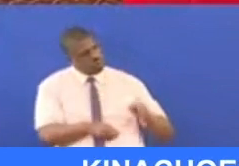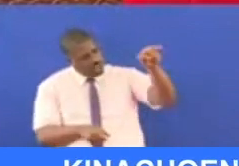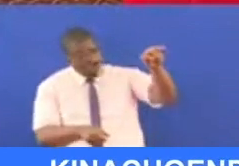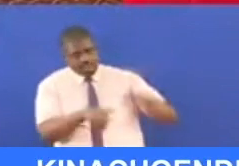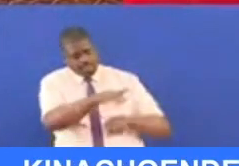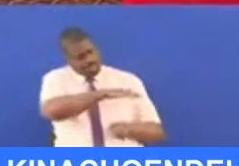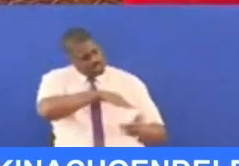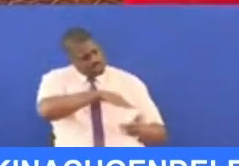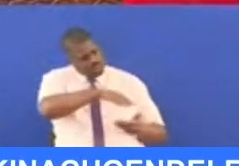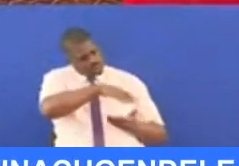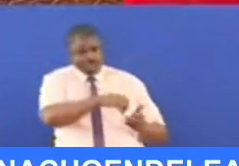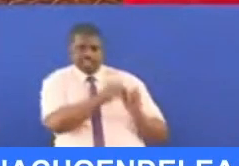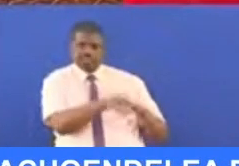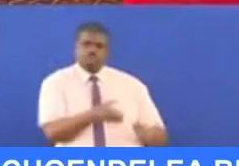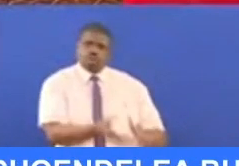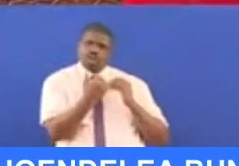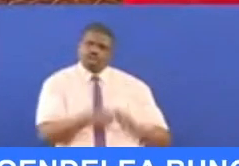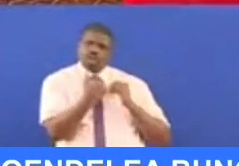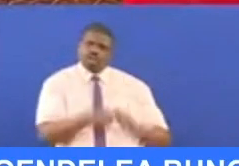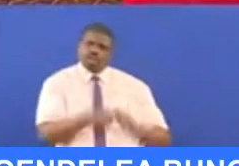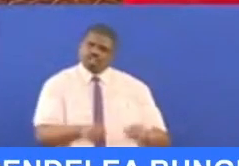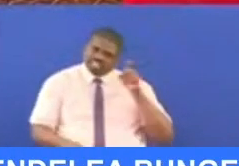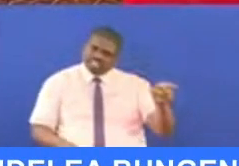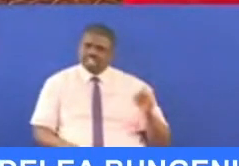ardhi ukawawezesha